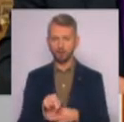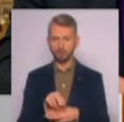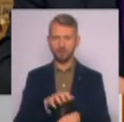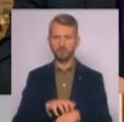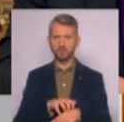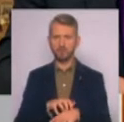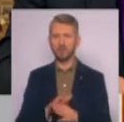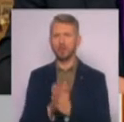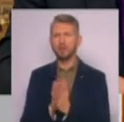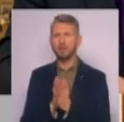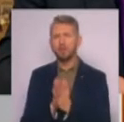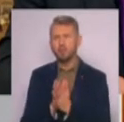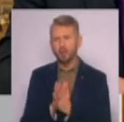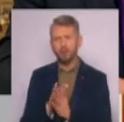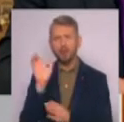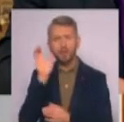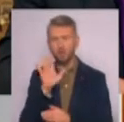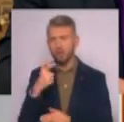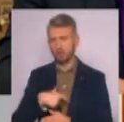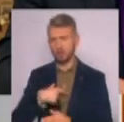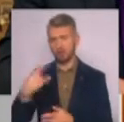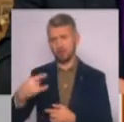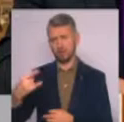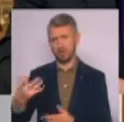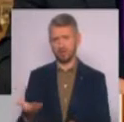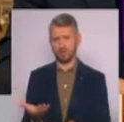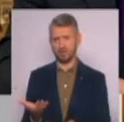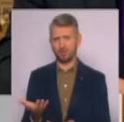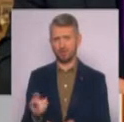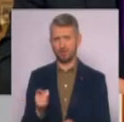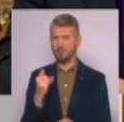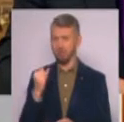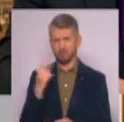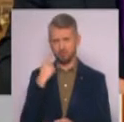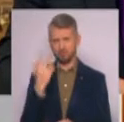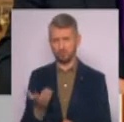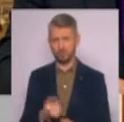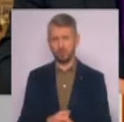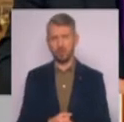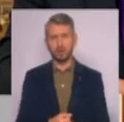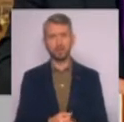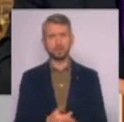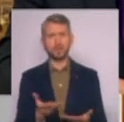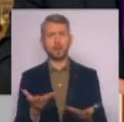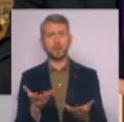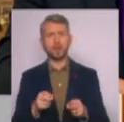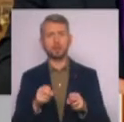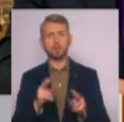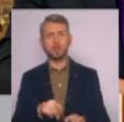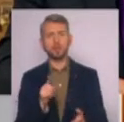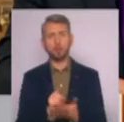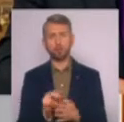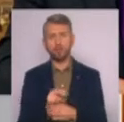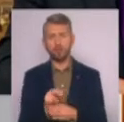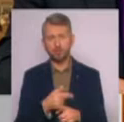Будь ласка, трубку телефона подалі від телевізора, вас погано чути. Какой специалист все-таки должен